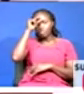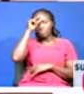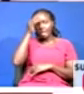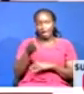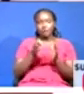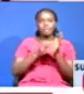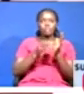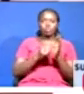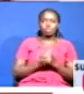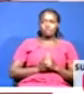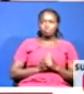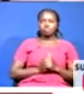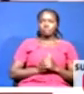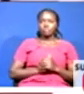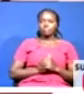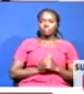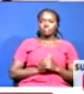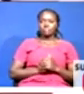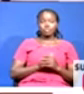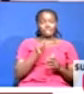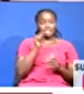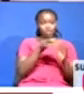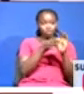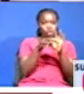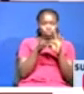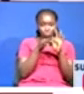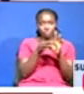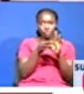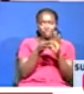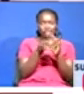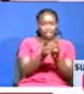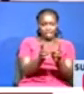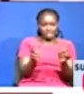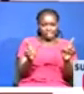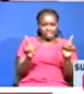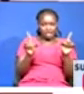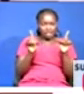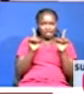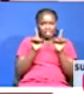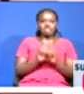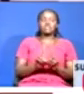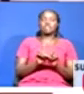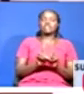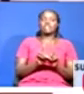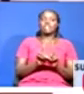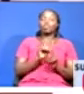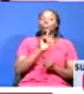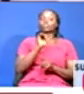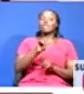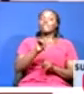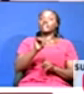Machakos. Hii kolabo yetu sisi wote ni ili tuweze